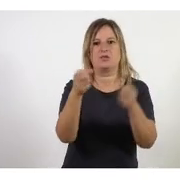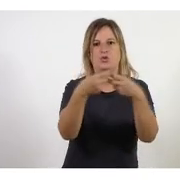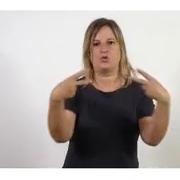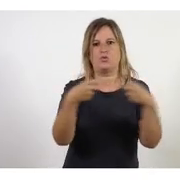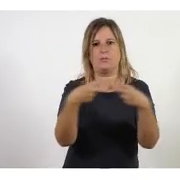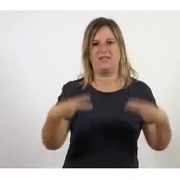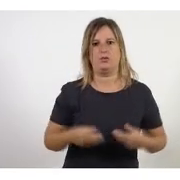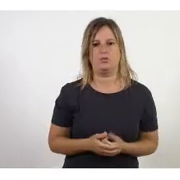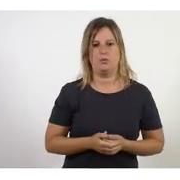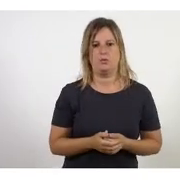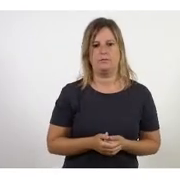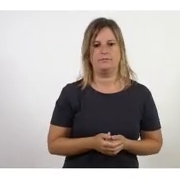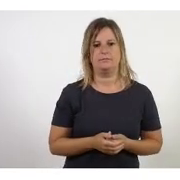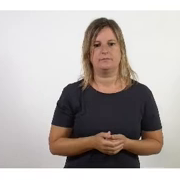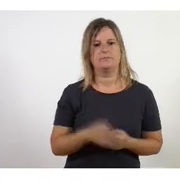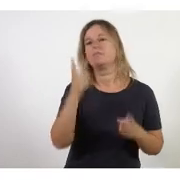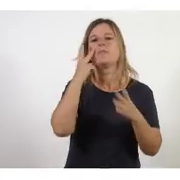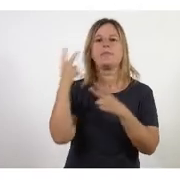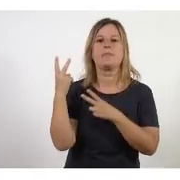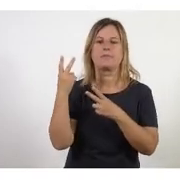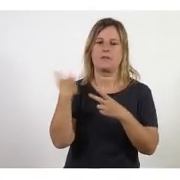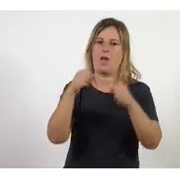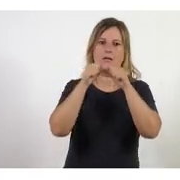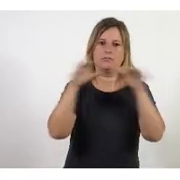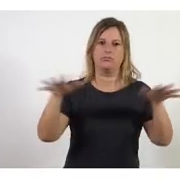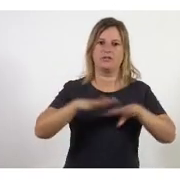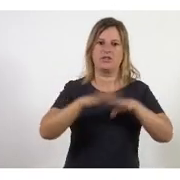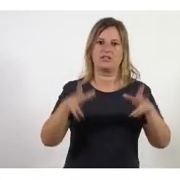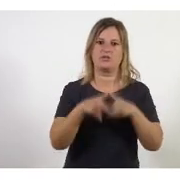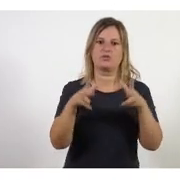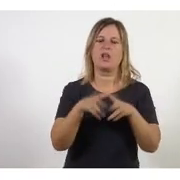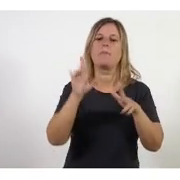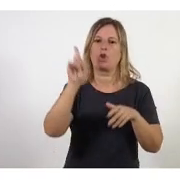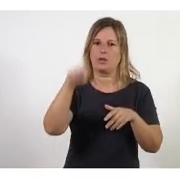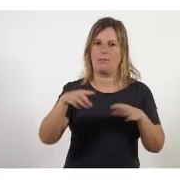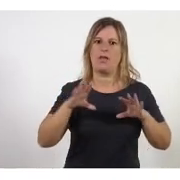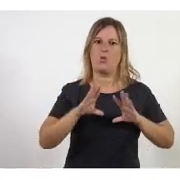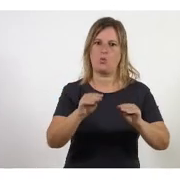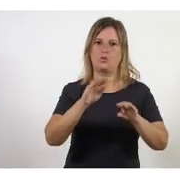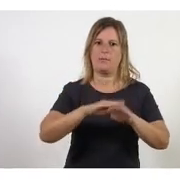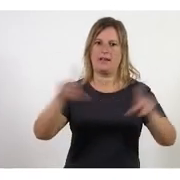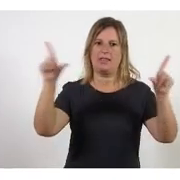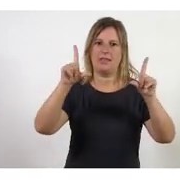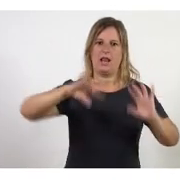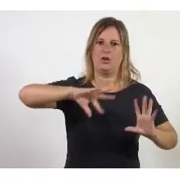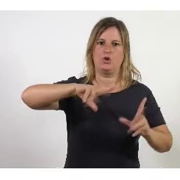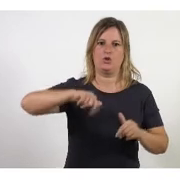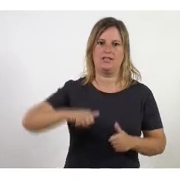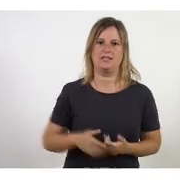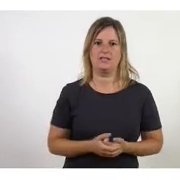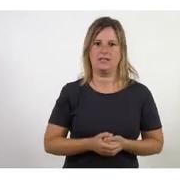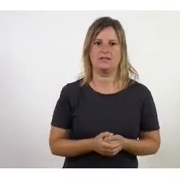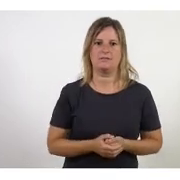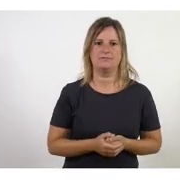és una peça, tot i que es va difondre per xarxes socials, és una peça per la tele, pels noticiaris de la